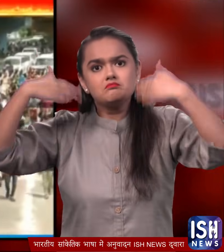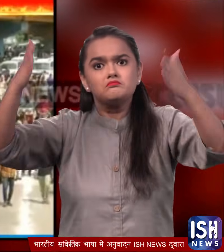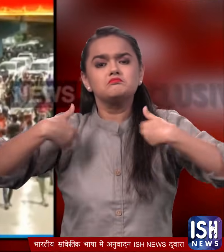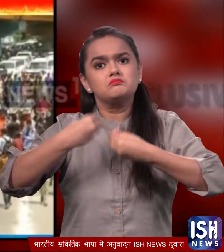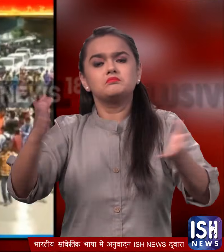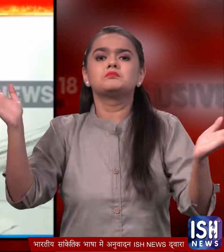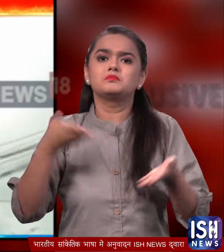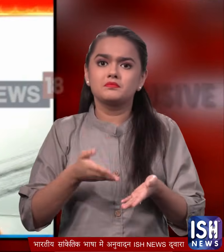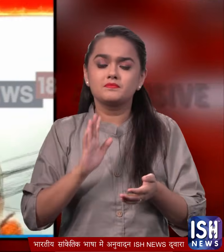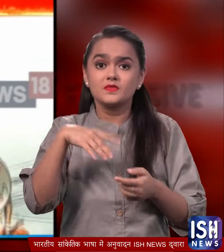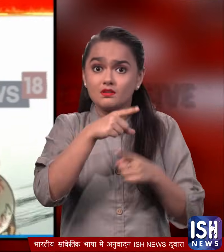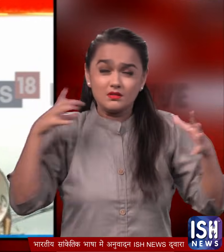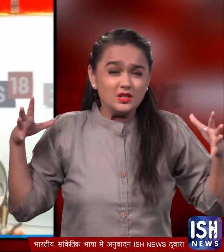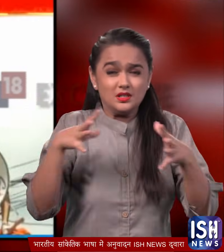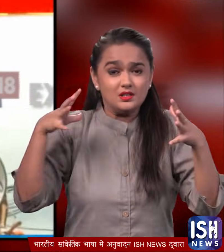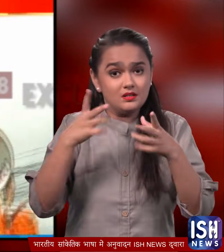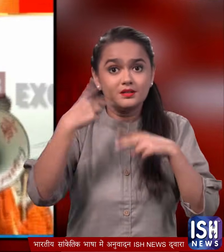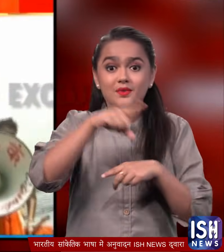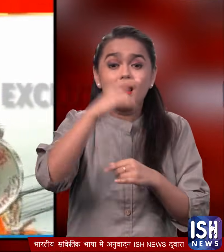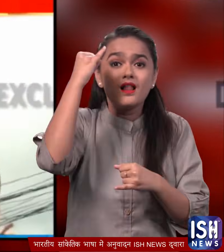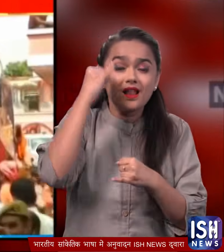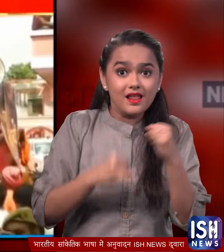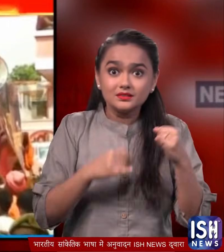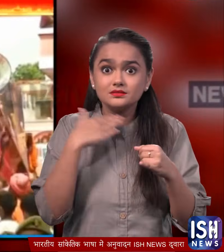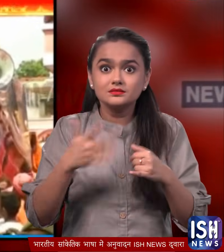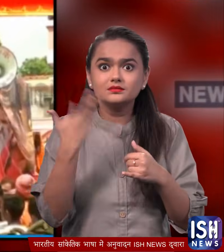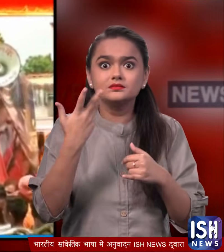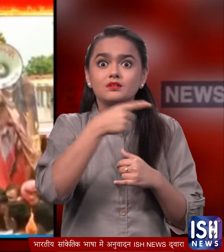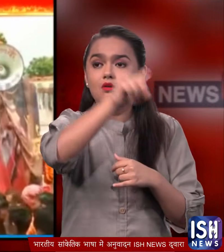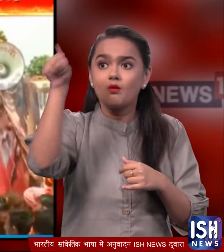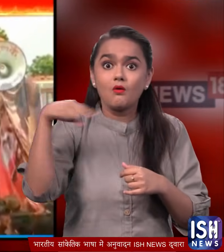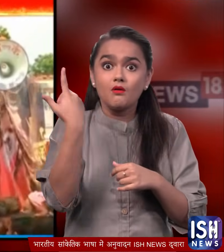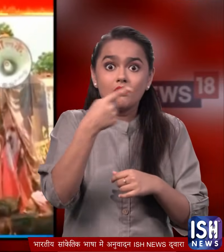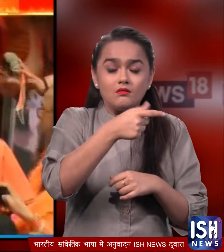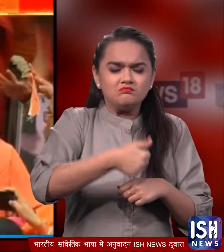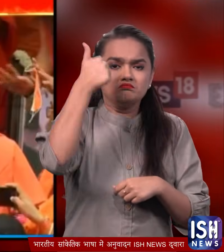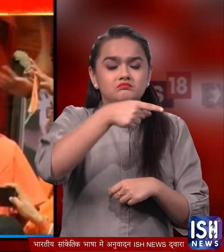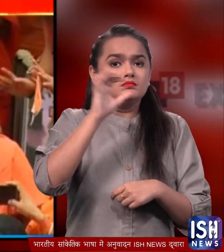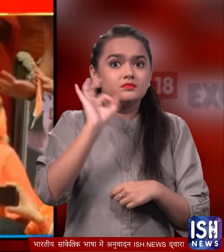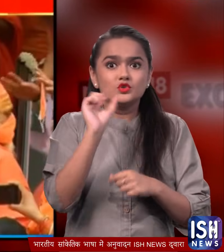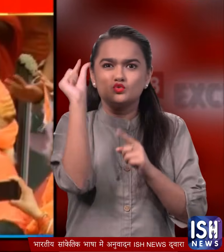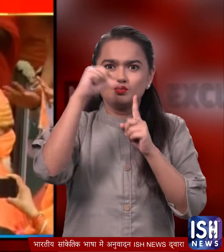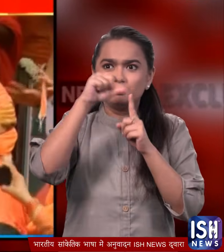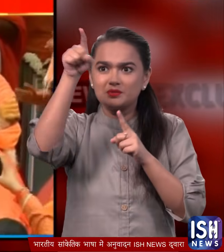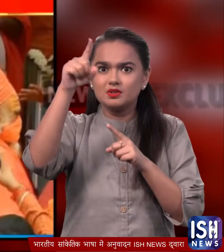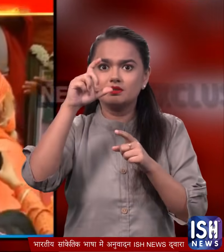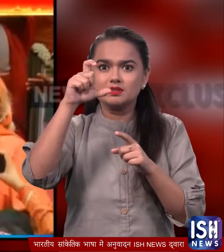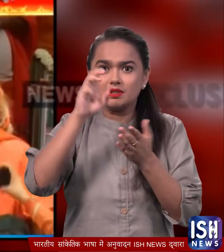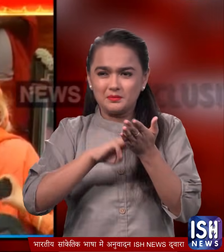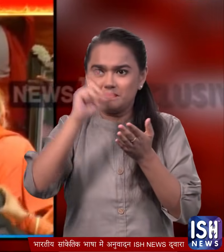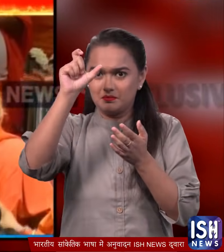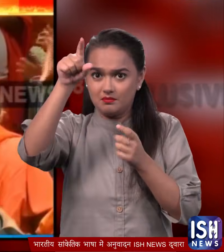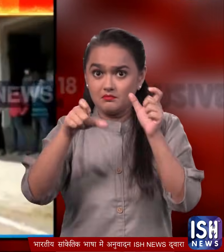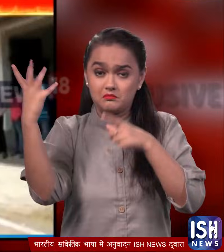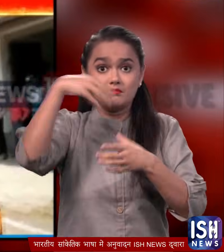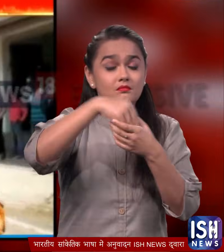जिसमें जबरदस्त भीड़ उमड़ी। नरेंद्र गिरी की अंतिम यात्रा में उनके उत्तराधिकारी माने जा रहे बलबीर गिरी और यूपी के डिप्टी सीएम केशव प्रसाद मौर्य